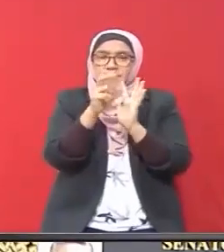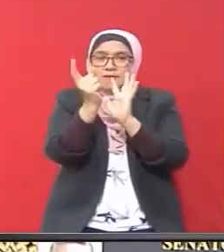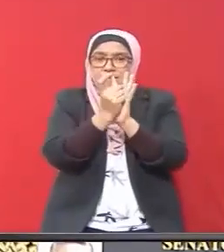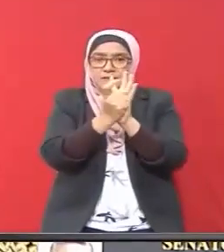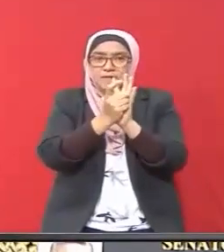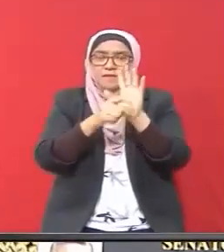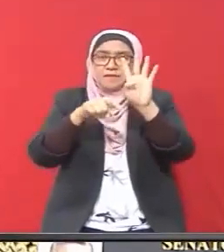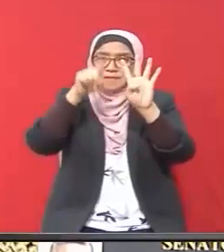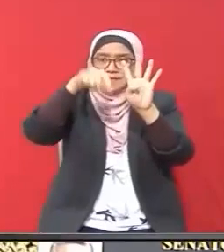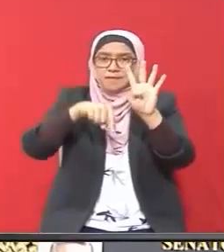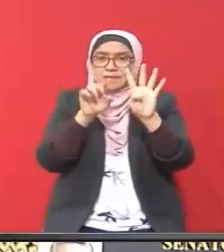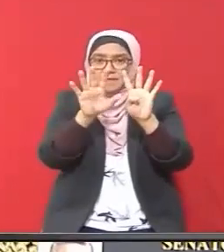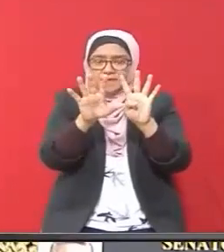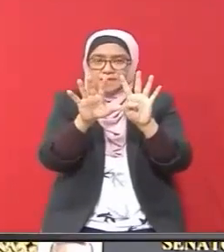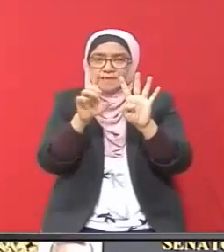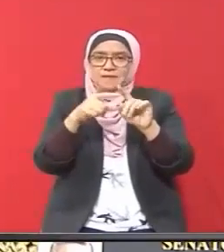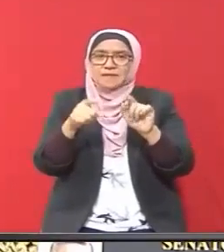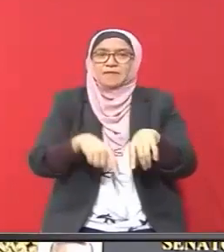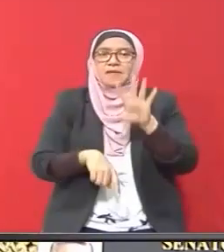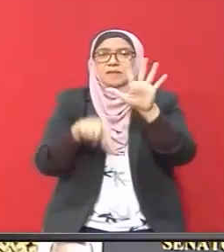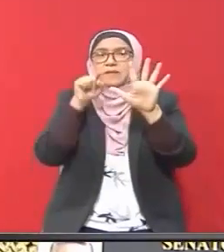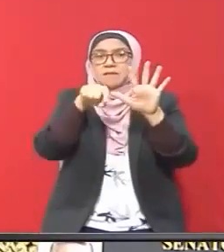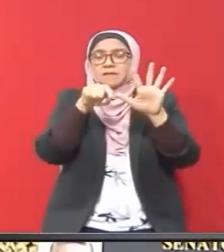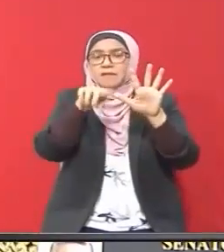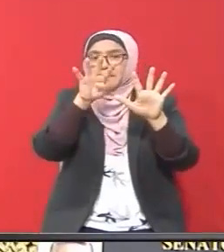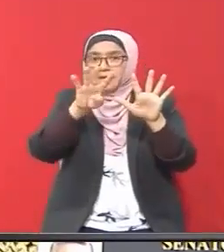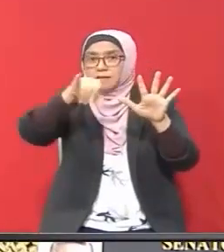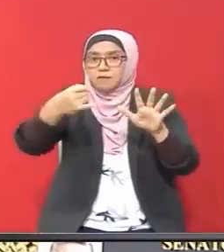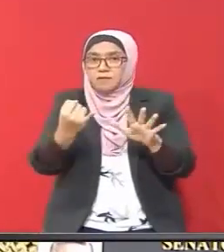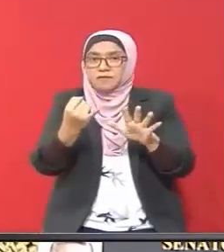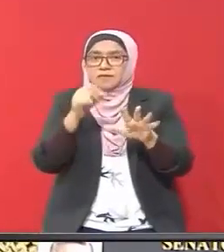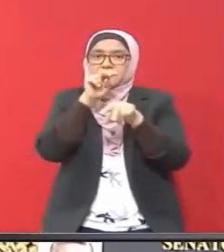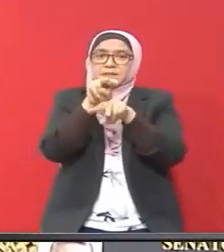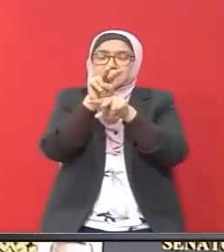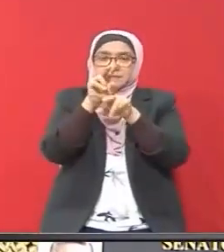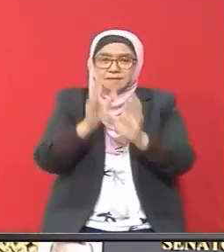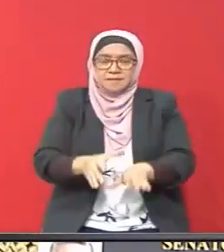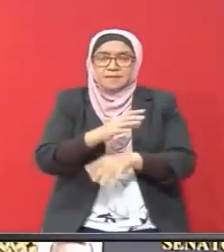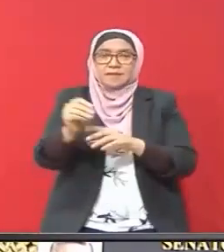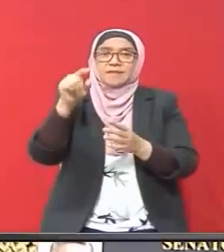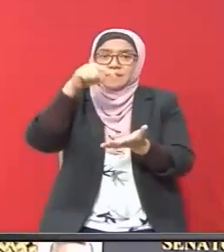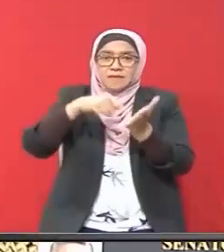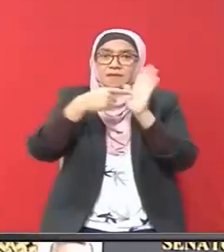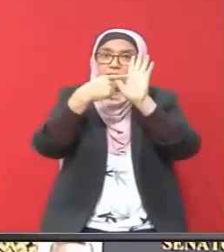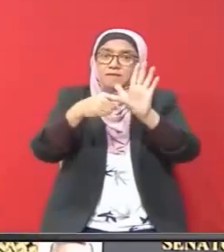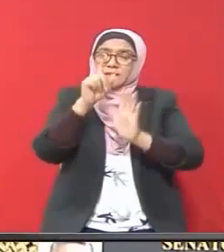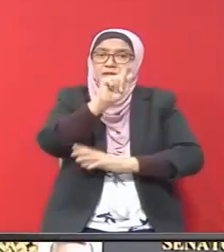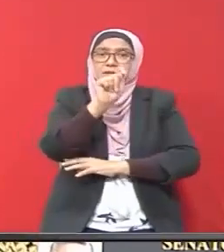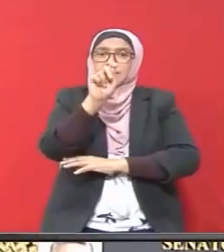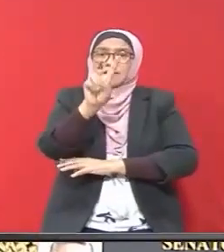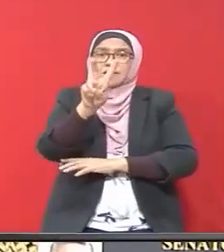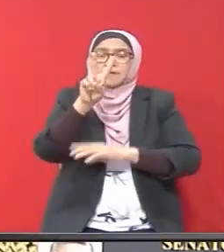2020 adalah sebanyak lima pekan 4juta tontonan laporan ini menunjukkan bahwa Tiwi pendidikan telah